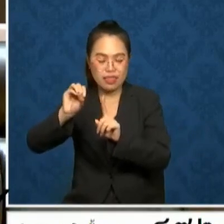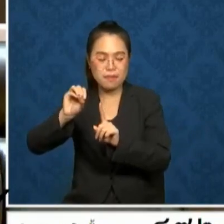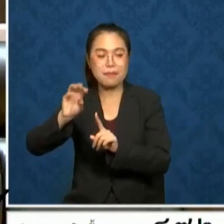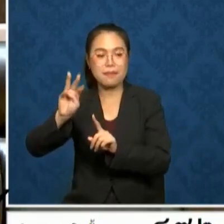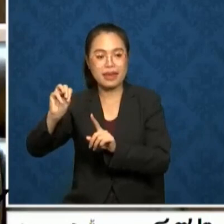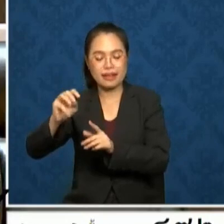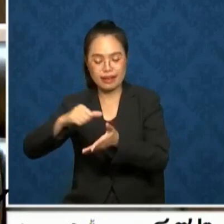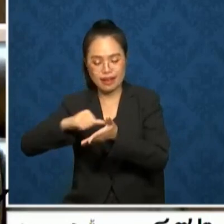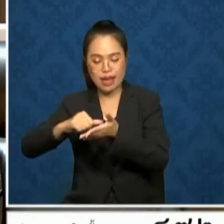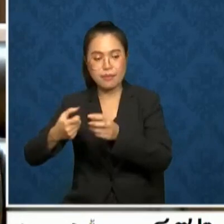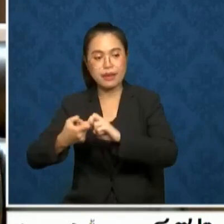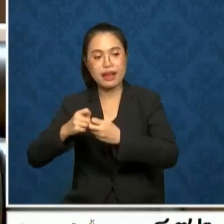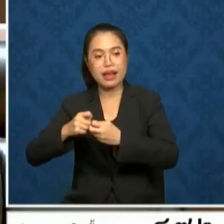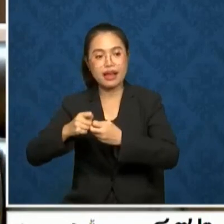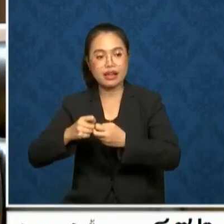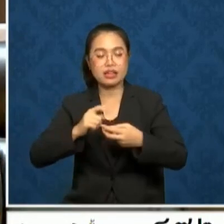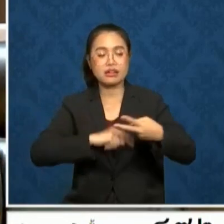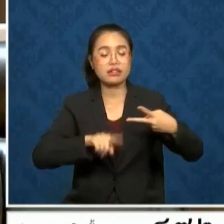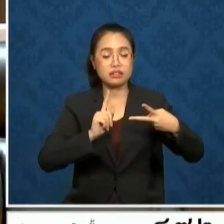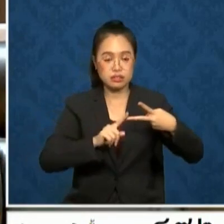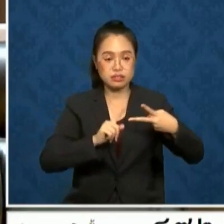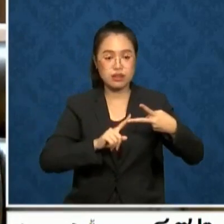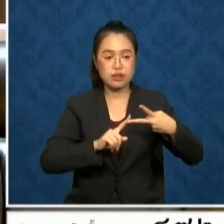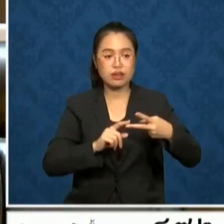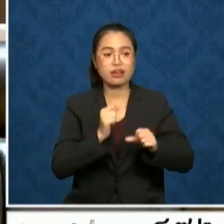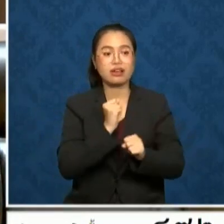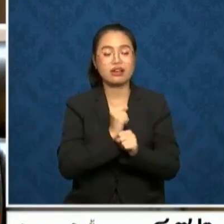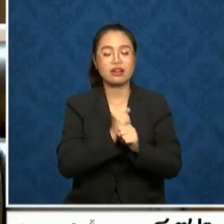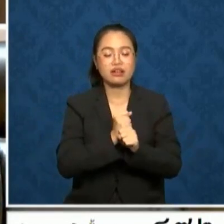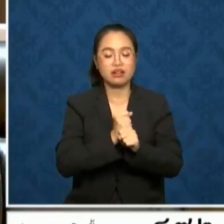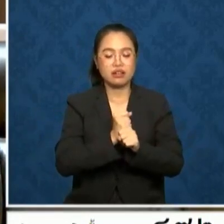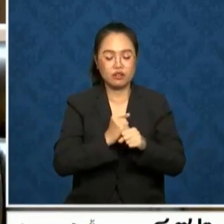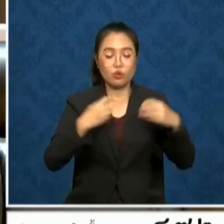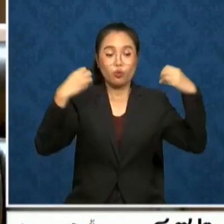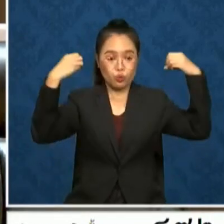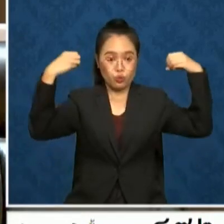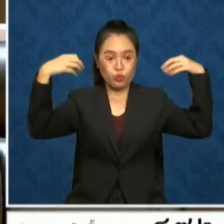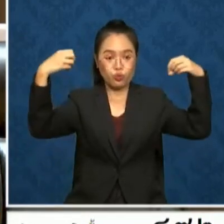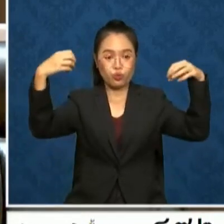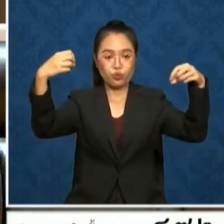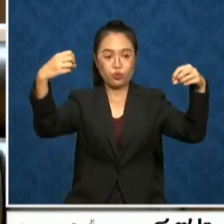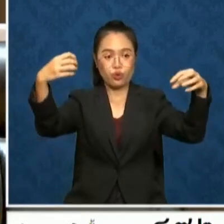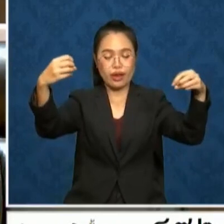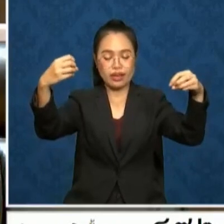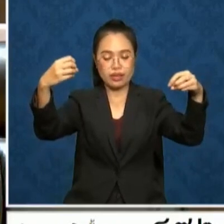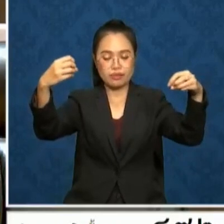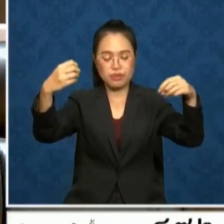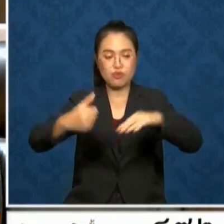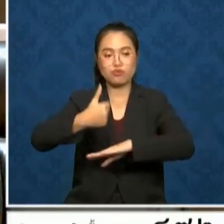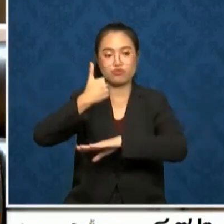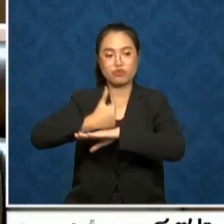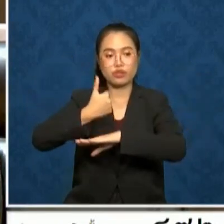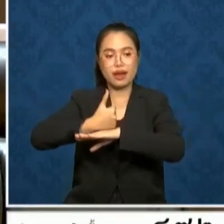าชนในพื้นที่ดังกล่าวเรื่องที่2เรื่องการติดตั้งไฟส่องสว่างผมได้รับเรื่องร้องเรียนจากท่านผู้ใหญ่นรินทร์เพ็งเอี่ย